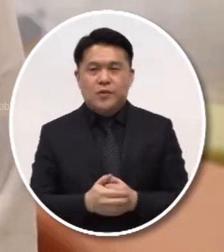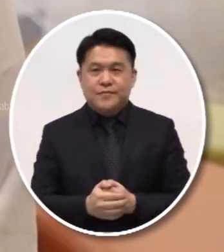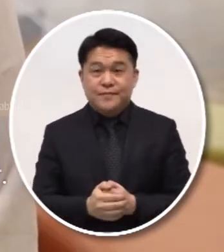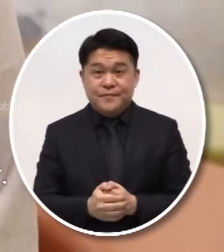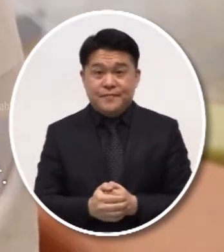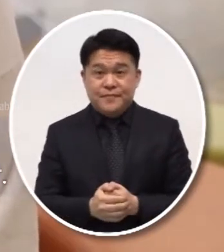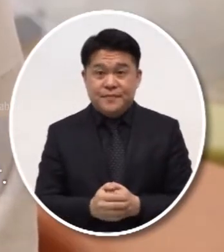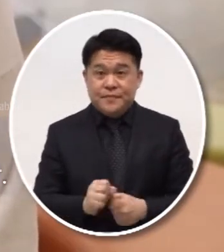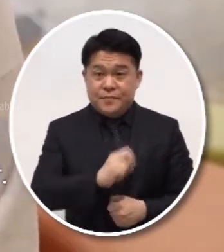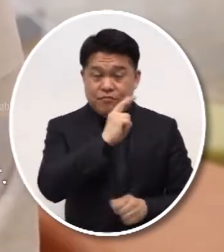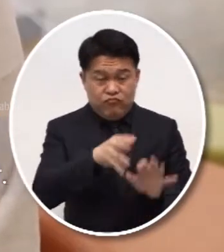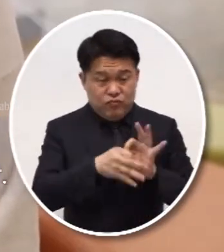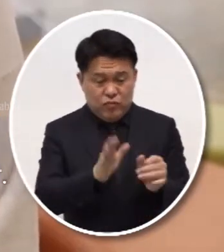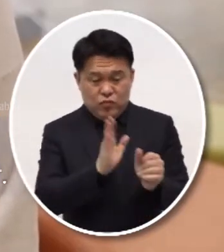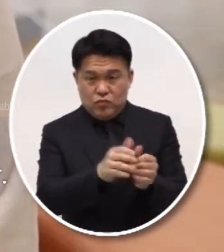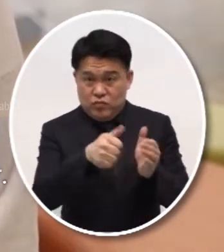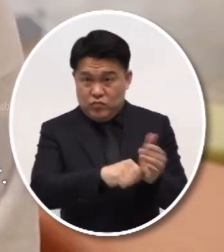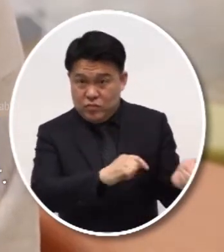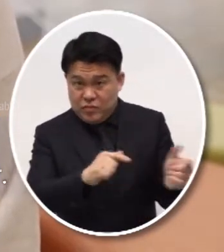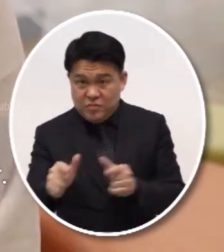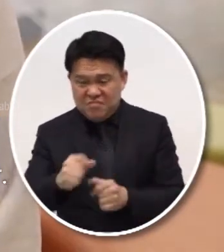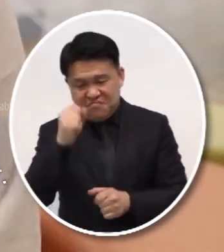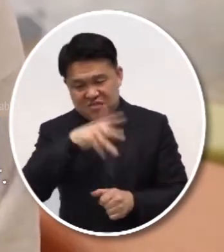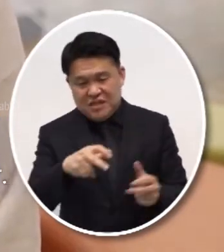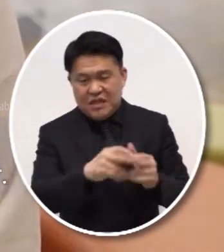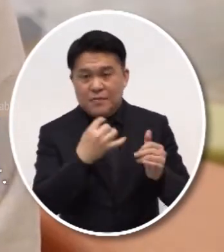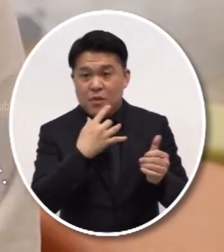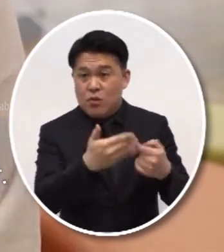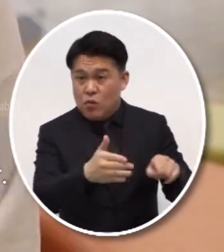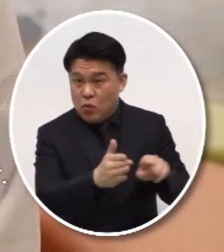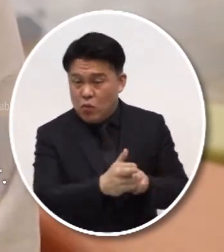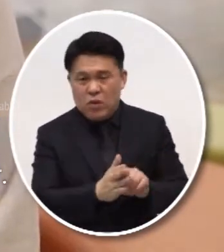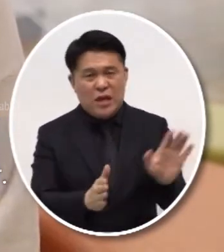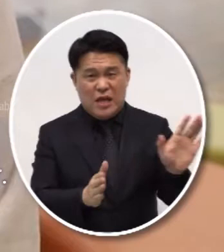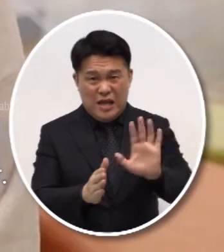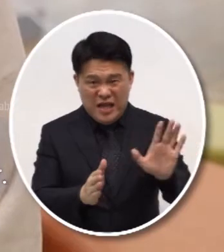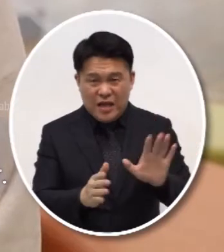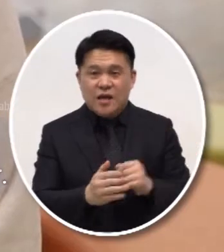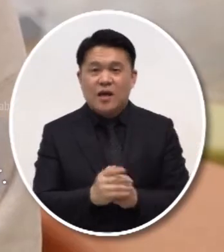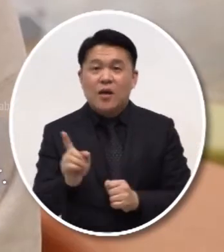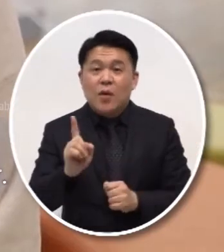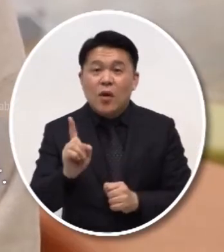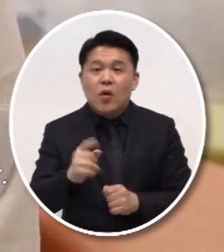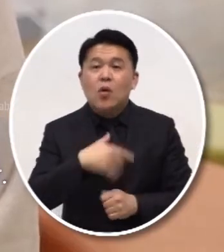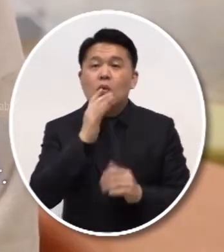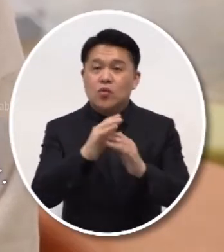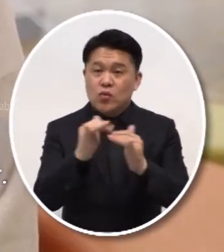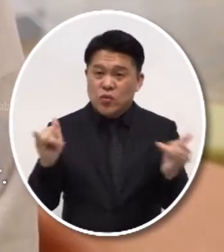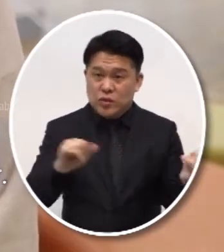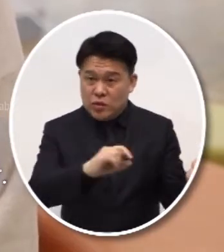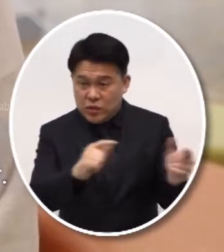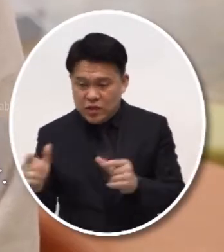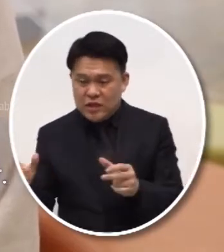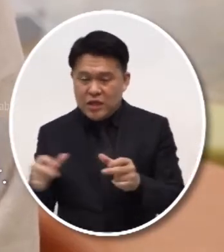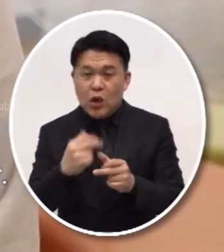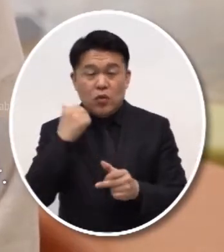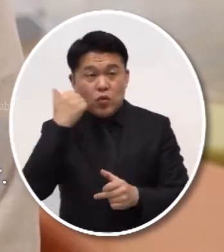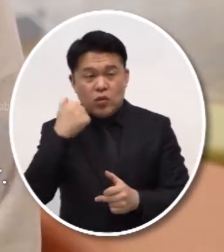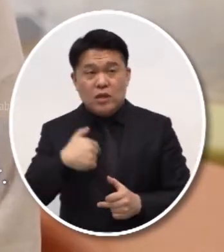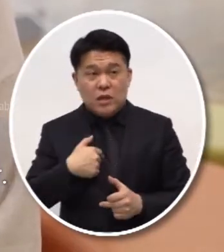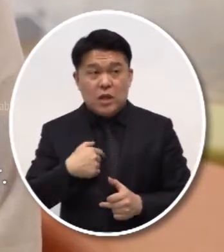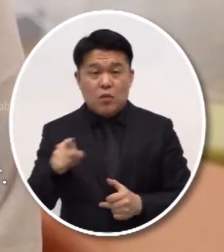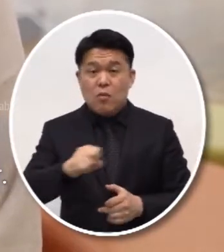생각합니다. 편의시설하고 보조기구는 단순하게 장애인을 위한 것만이 아니라 실질적인 약자인 노인뿐만